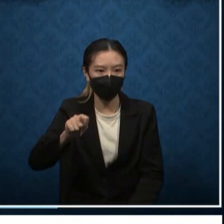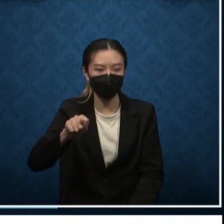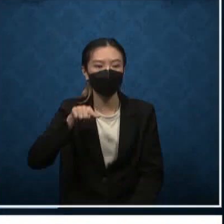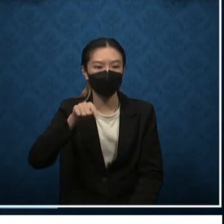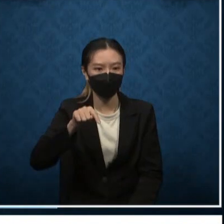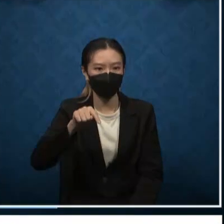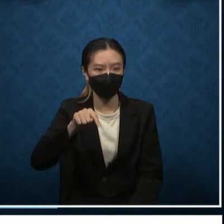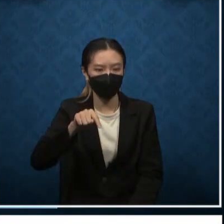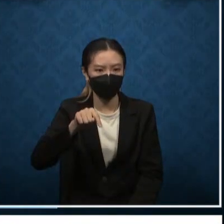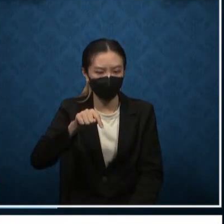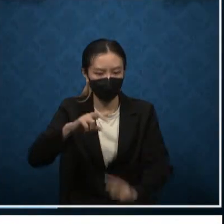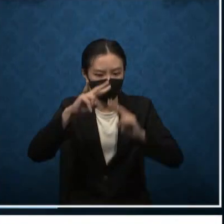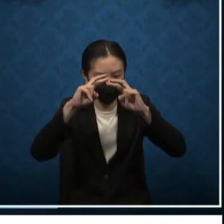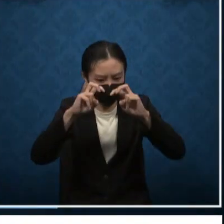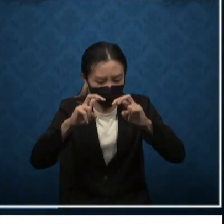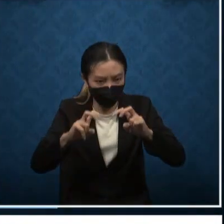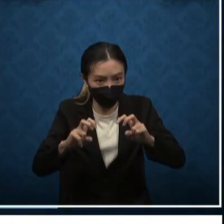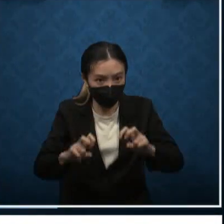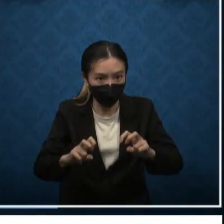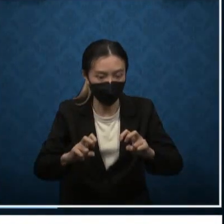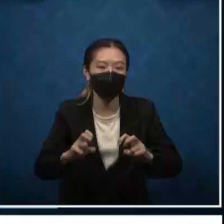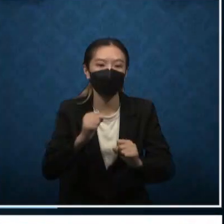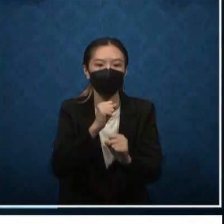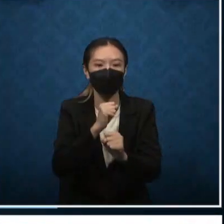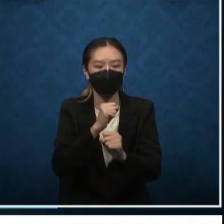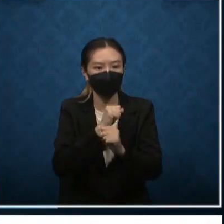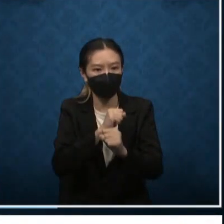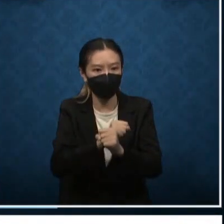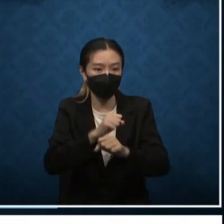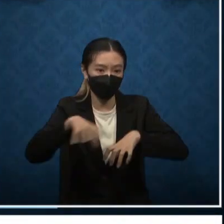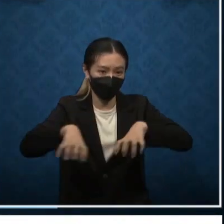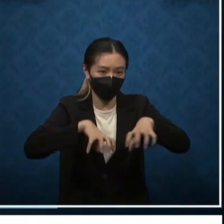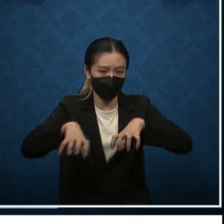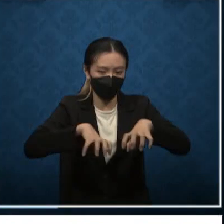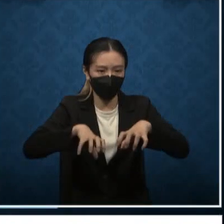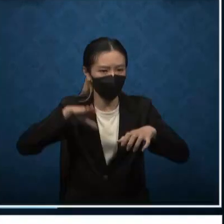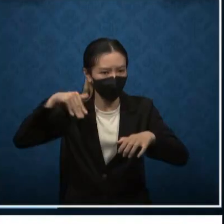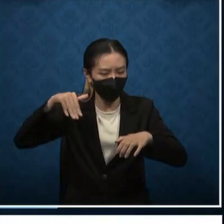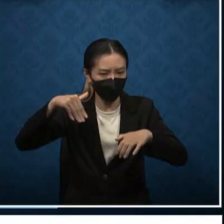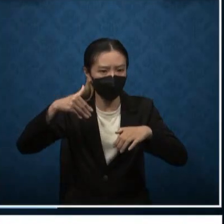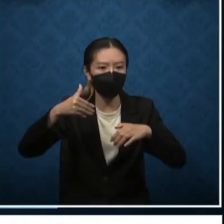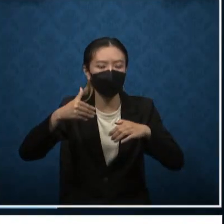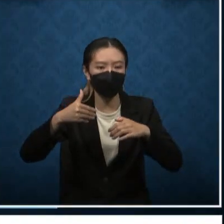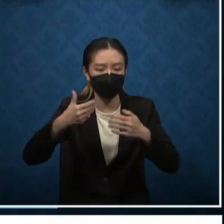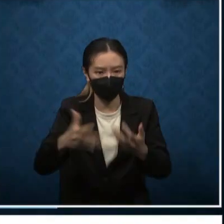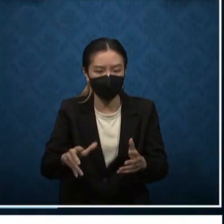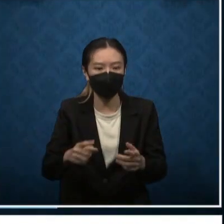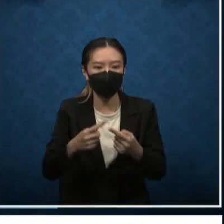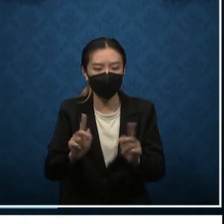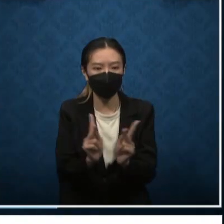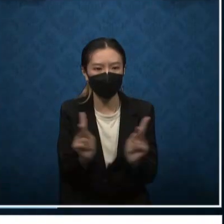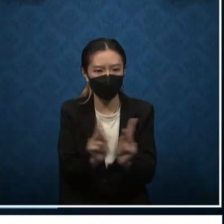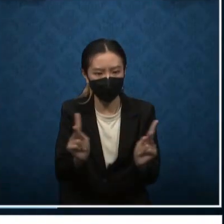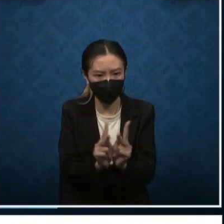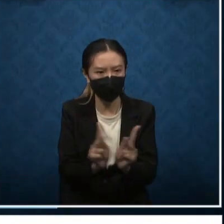า แม้จะมีการอำเนยงานของสอสอปัชตอมาระยะหนึ่แล้วแต่ในกรรมการบ